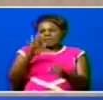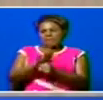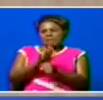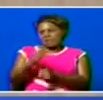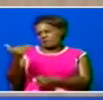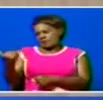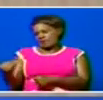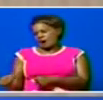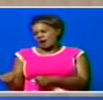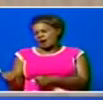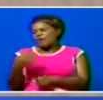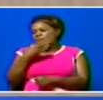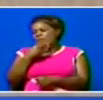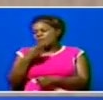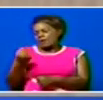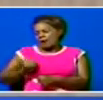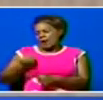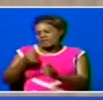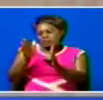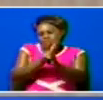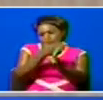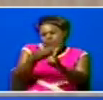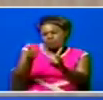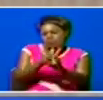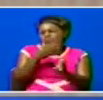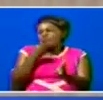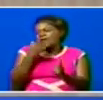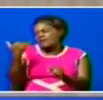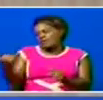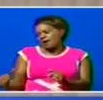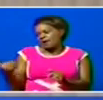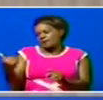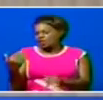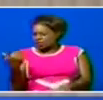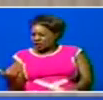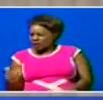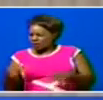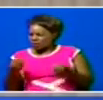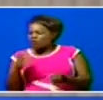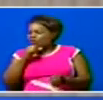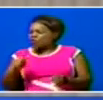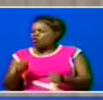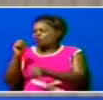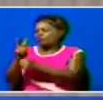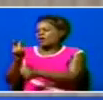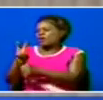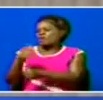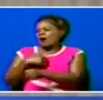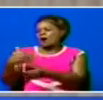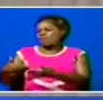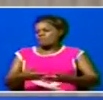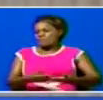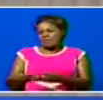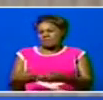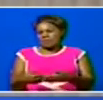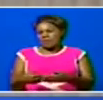are now being lured by men into sexual activities at very young ages. We have children as young as 12 years who are having babies, and